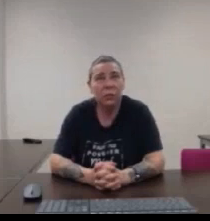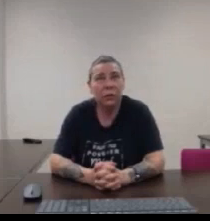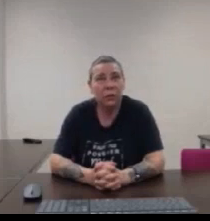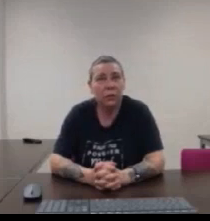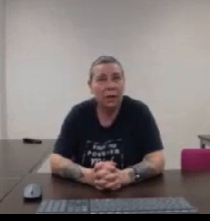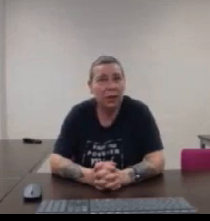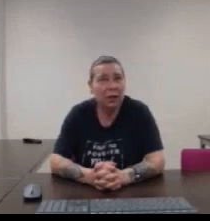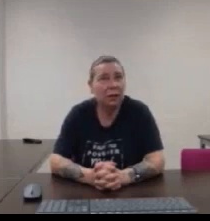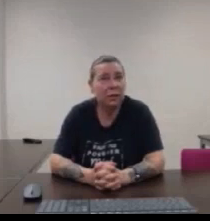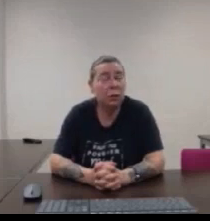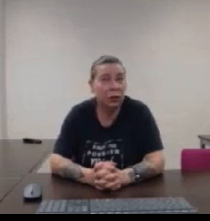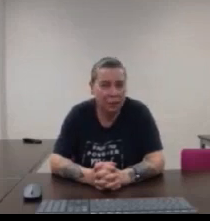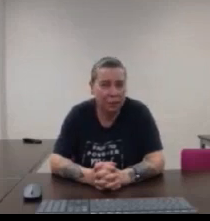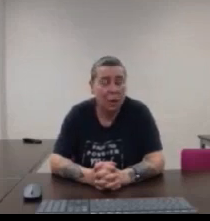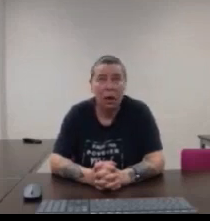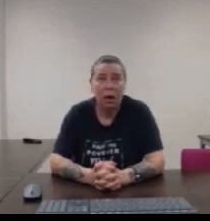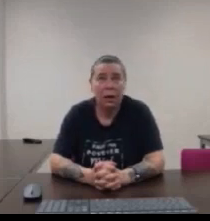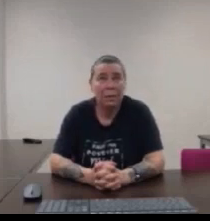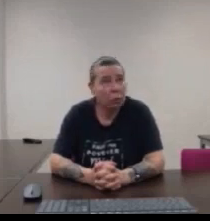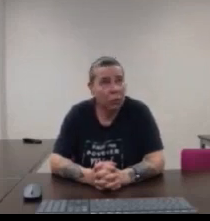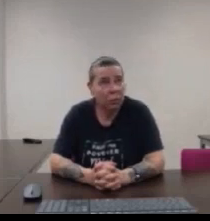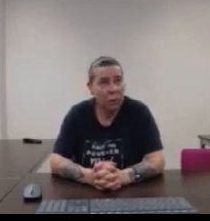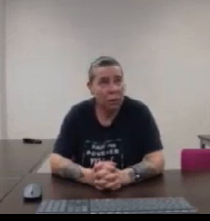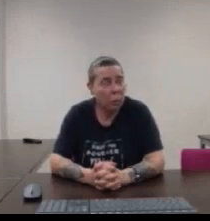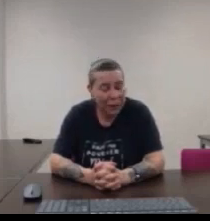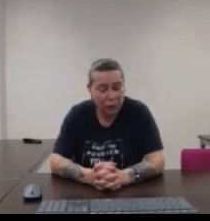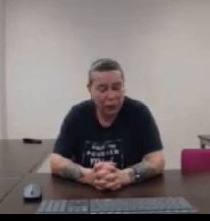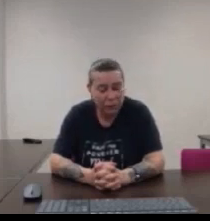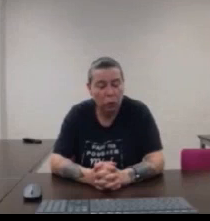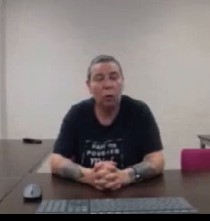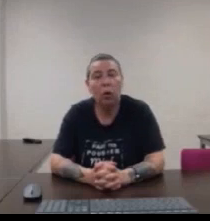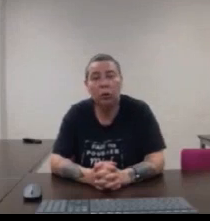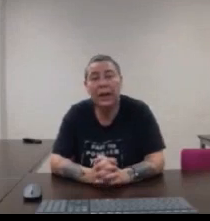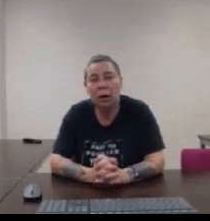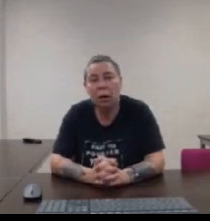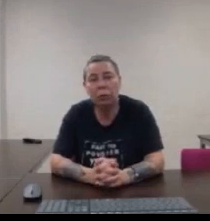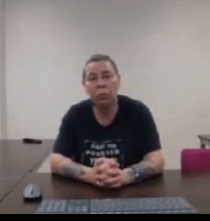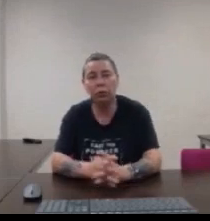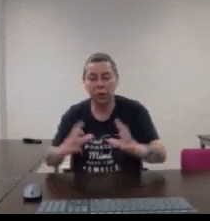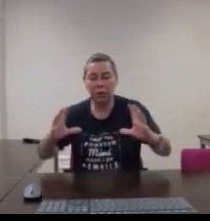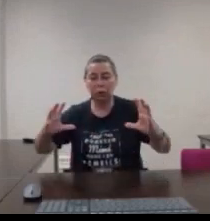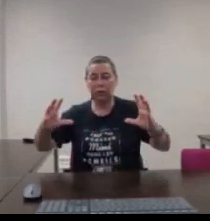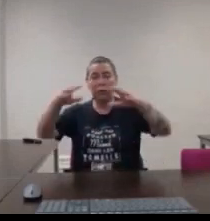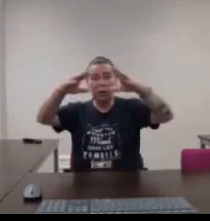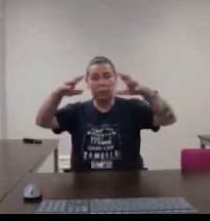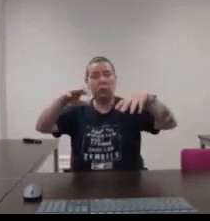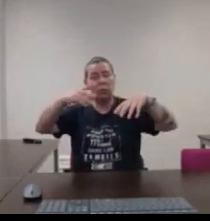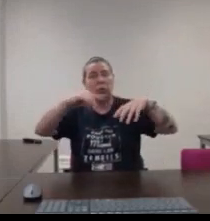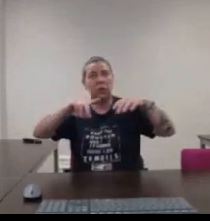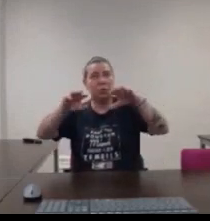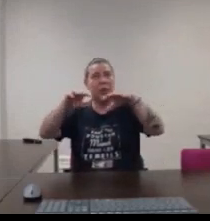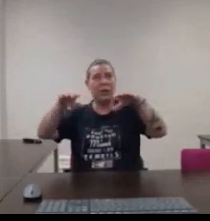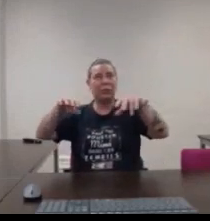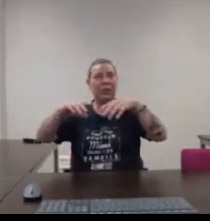qui a dû vous sauter aux yeux, j'imagine, c'est le dossier. Les ballons Swiss Ball n'ont pas de dossier. Donc, on est d'accord pour tout le monde que les ballons Swiss Ball,